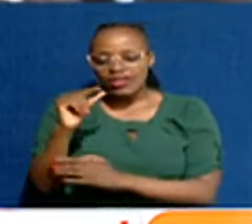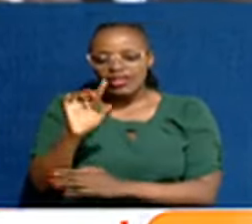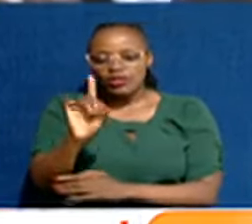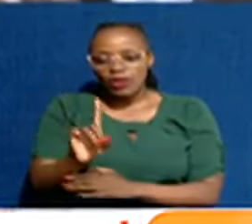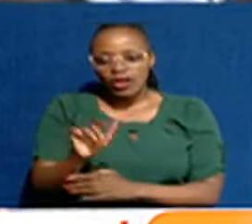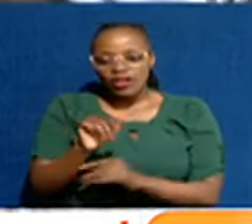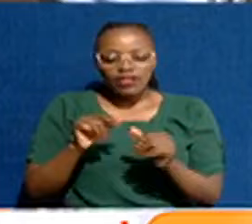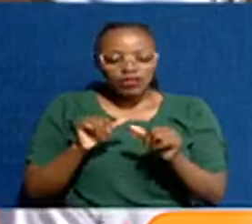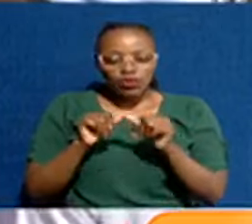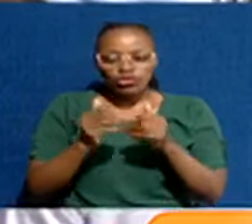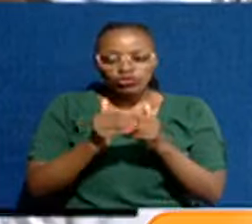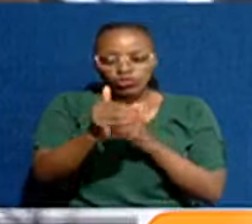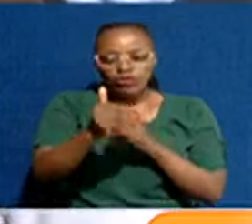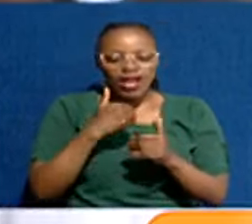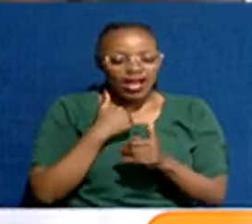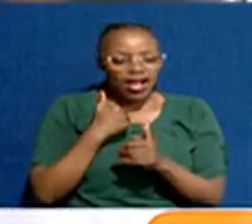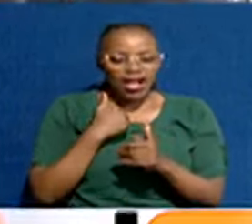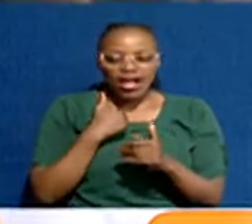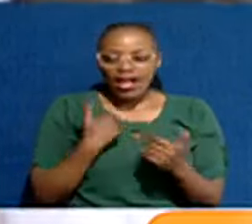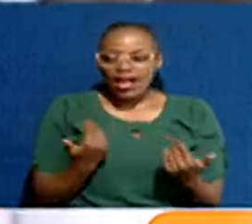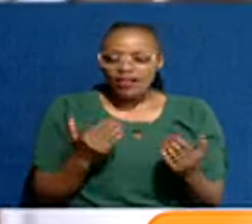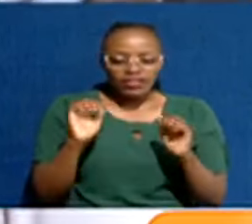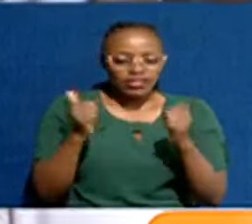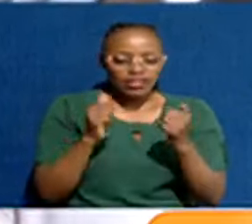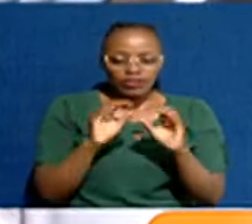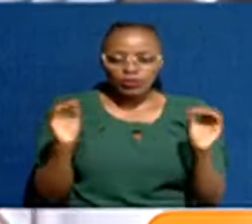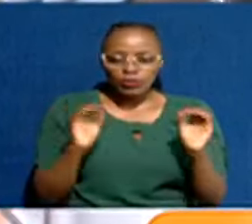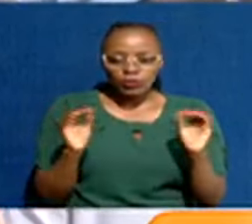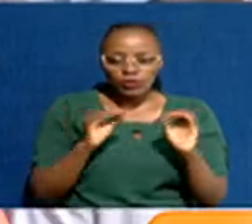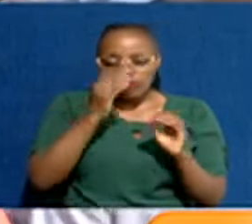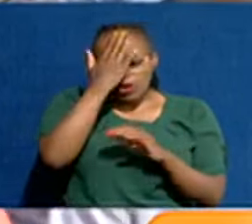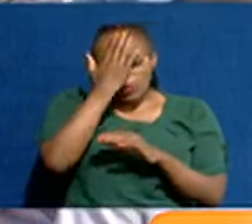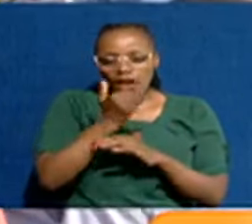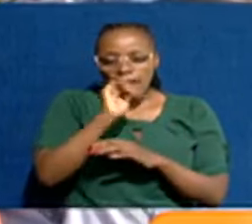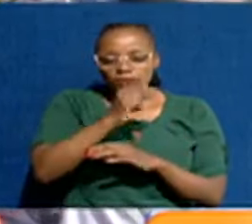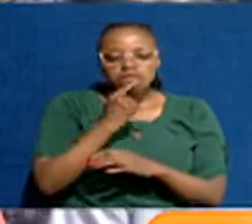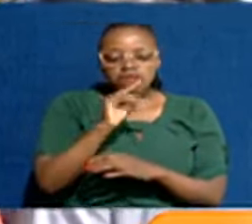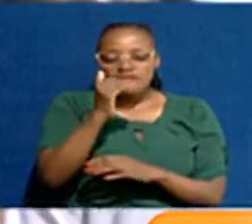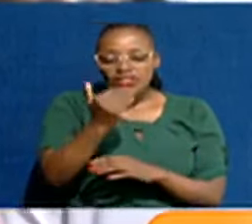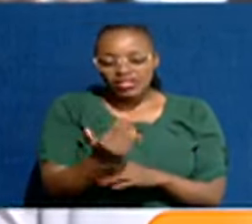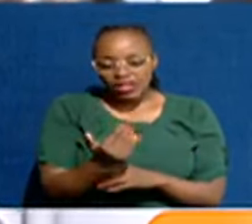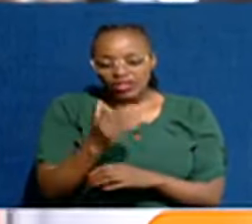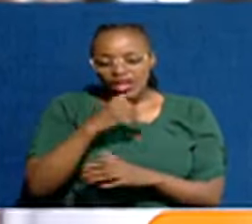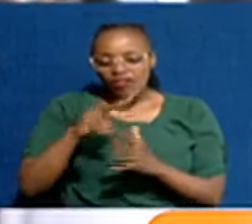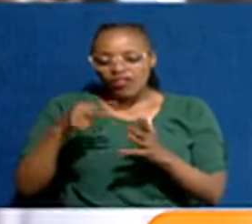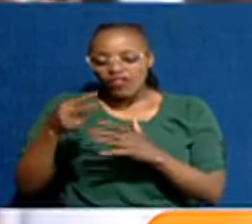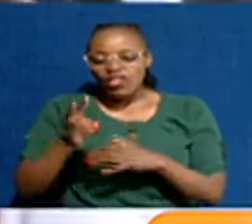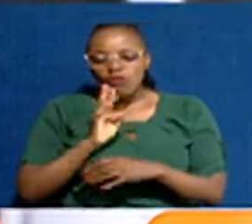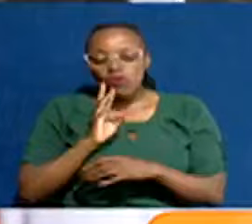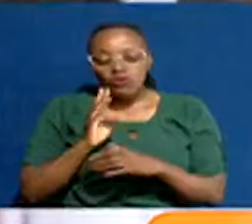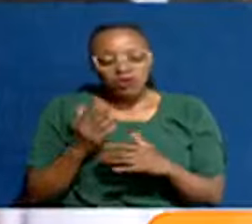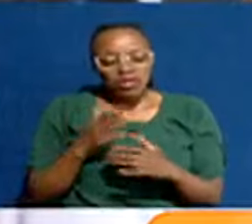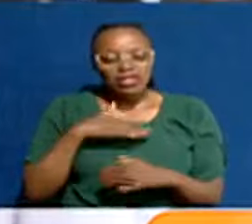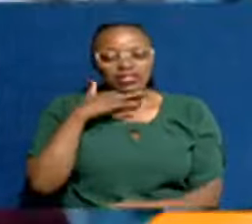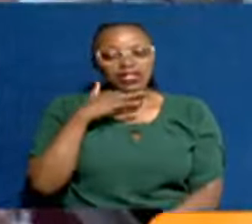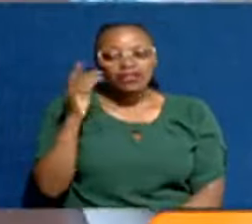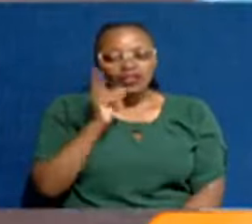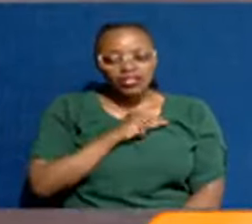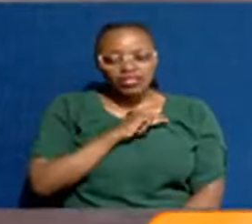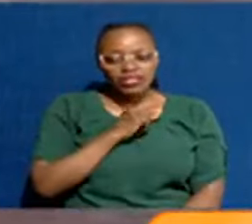na kuendelea. Hawana usalama ule wa kuenda. Kwa sababu unaweza ambiwa mtoto ameanguka kwa maji na amefanya nini?